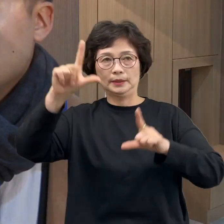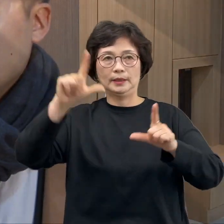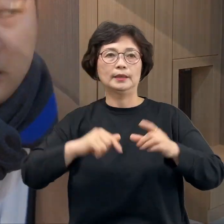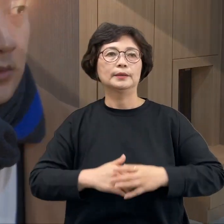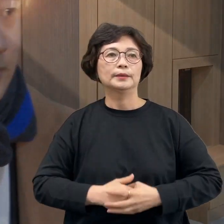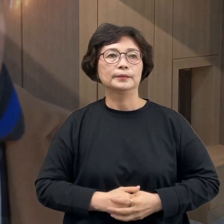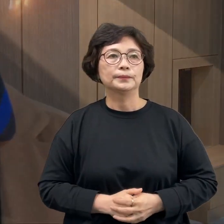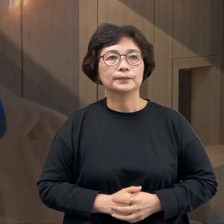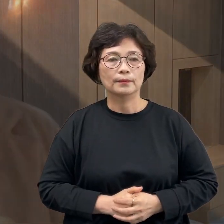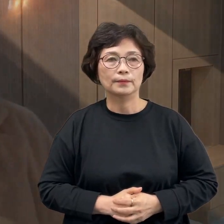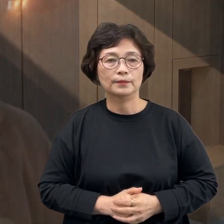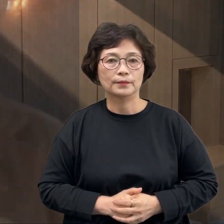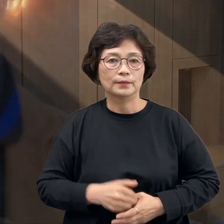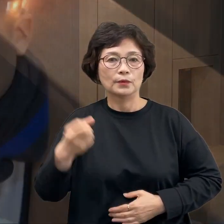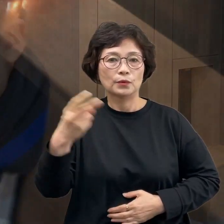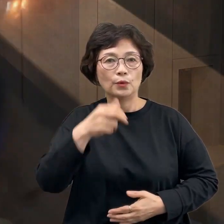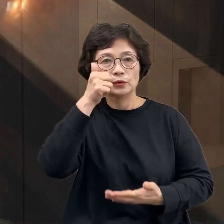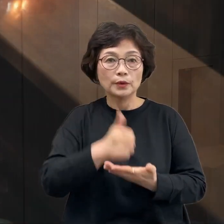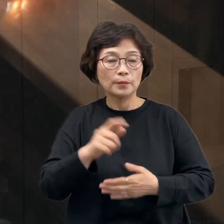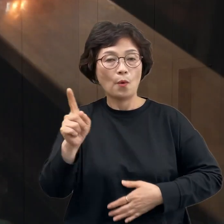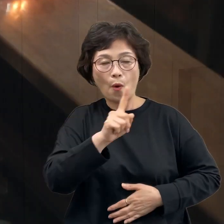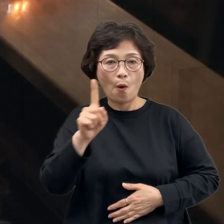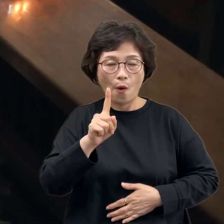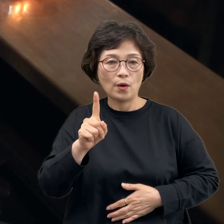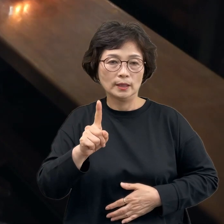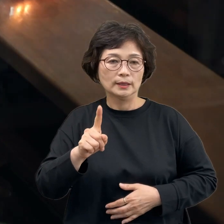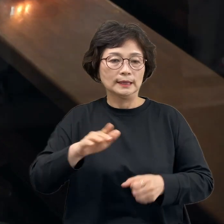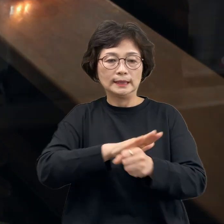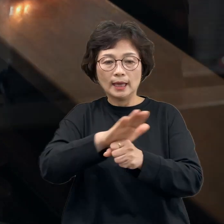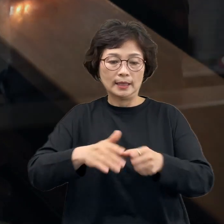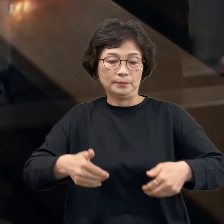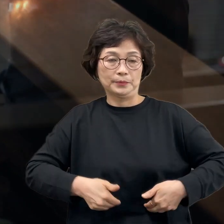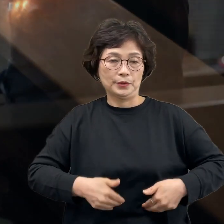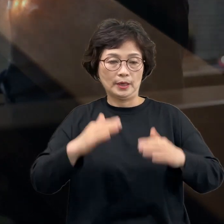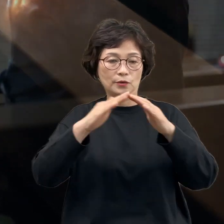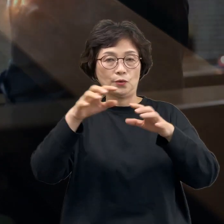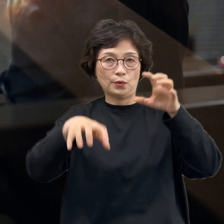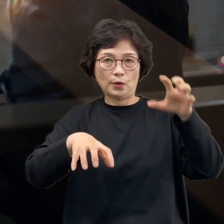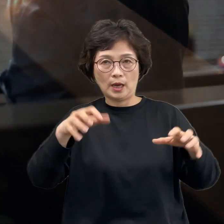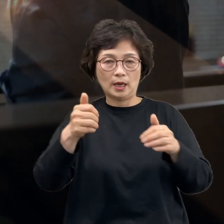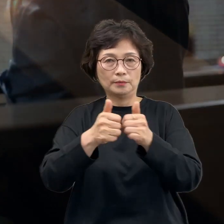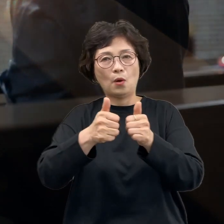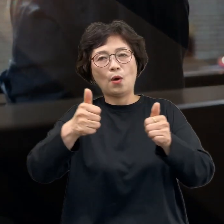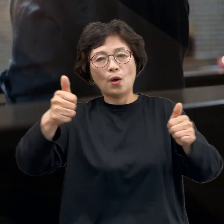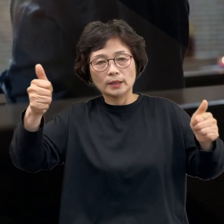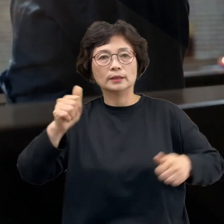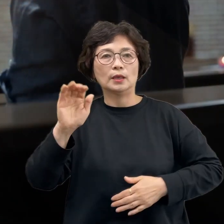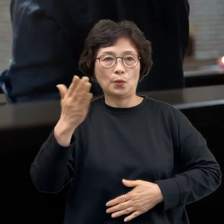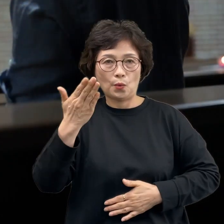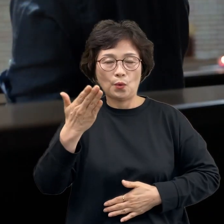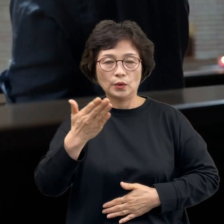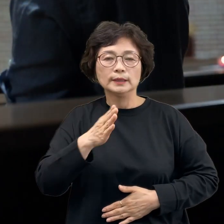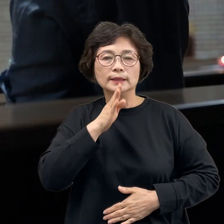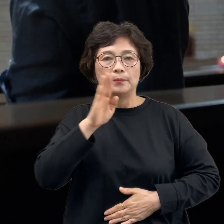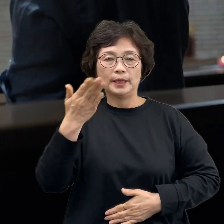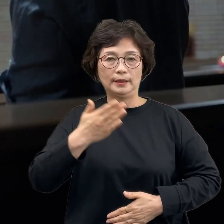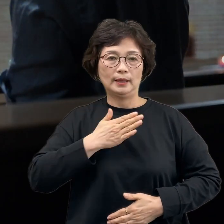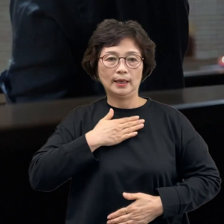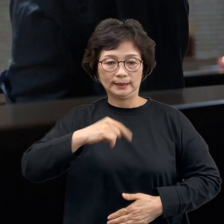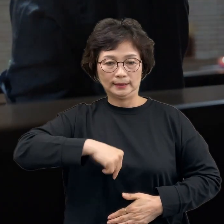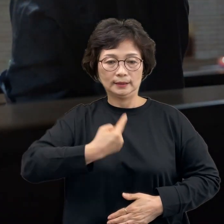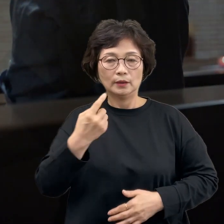것입니다. 또한 죄는 마땅히 사랑해야 할 이웃들과도 멀어지게 하고 참된